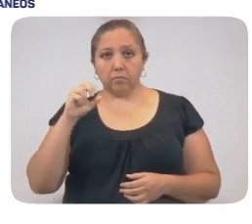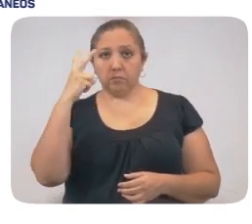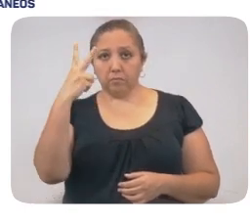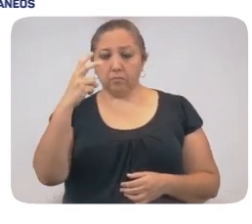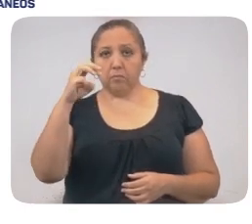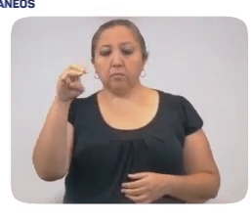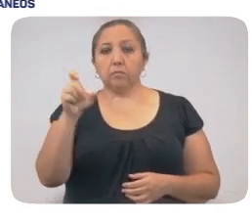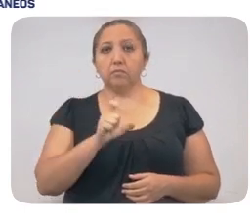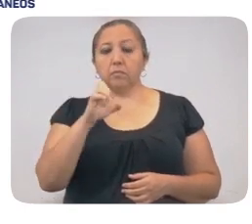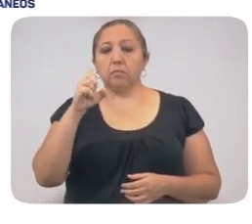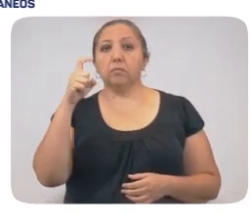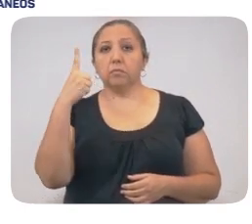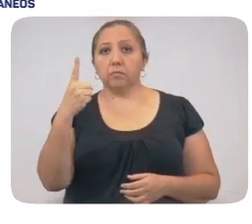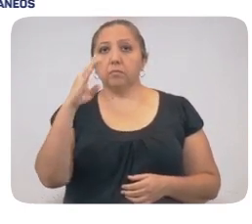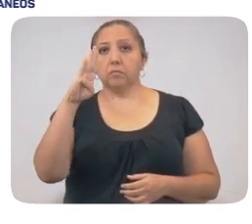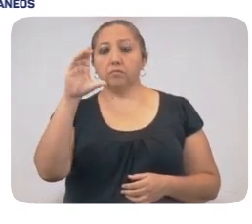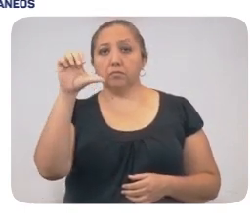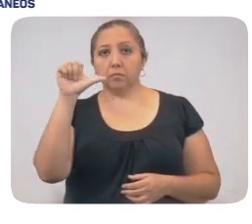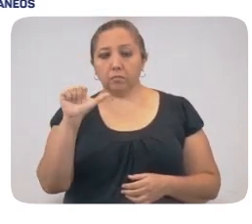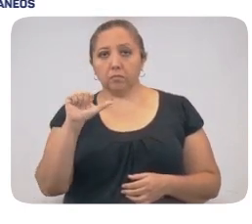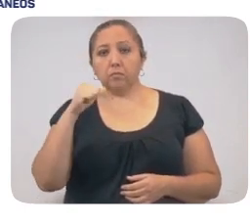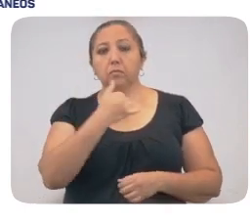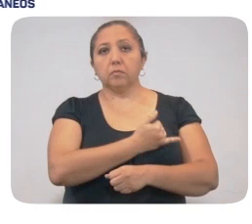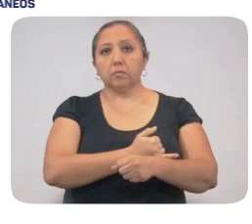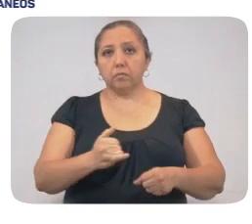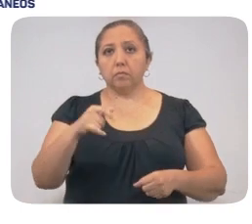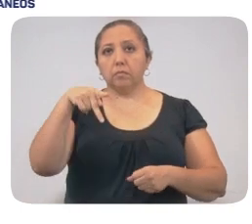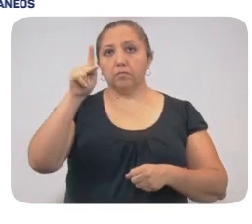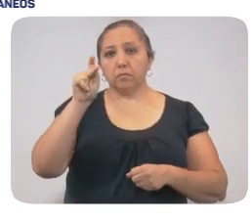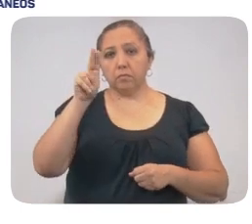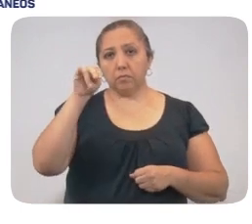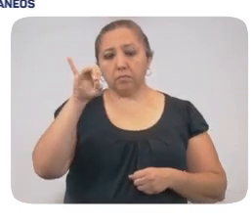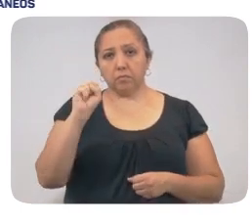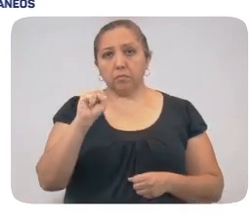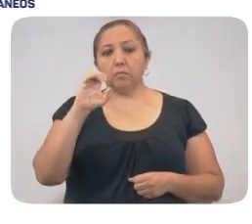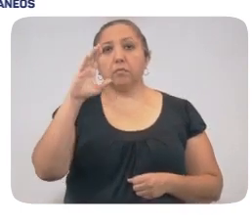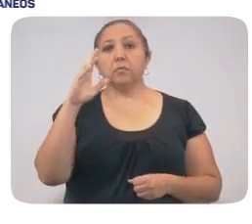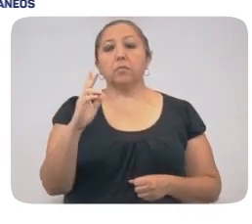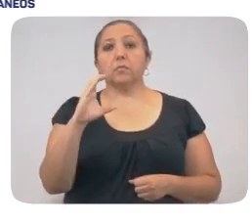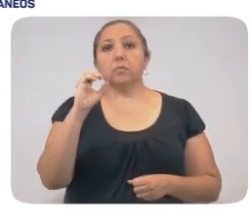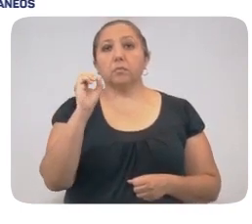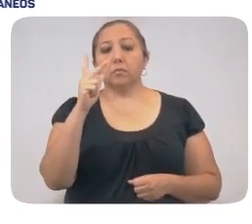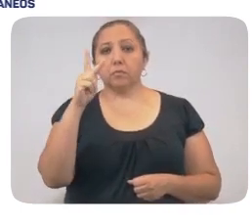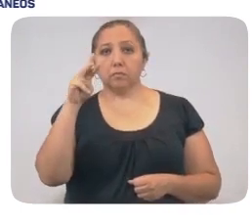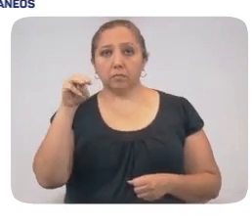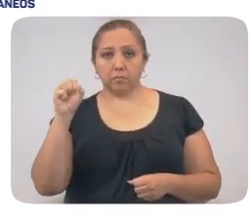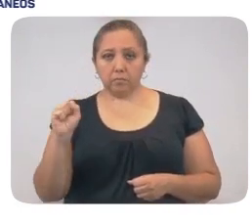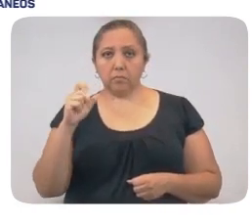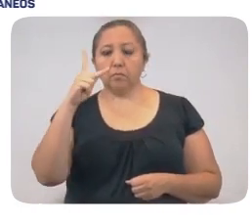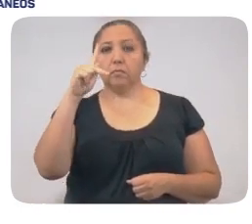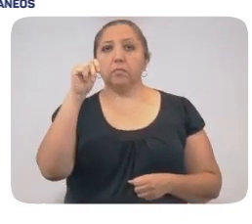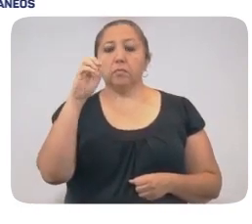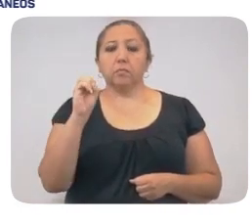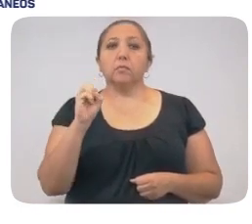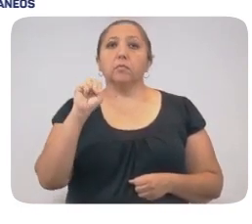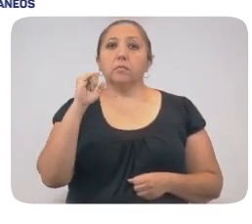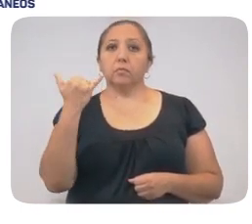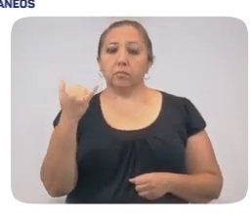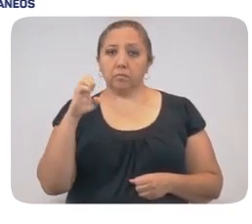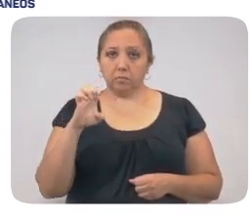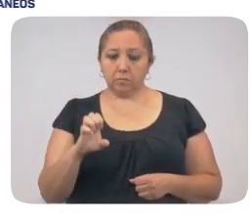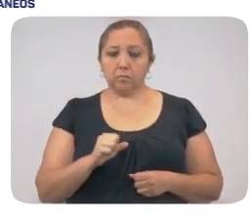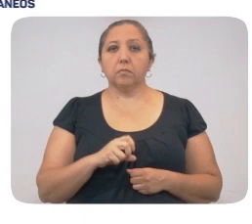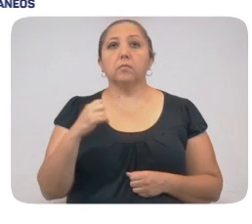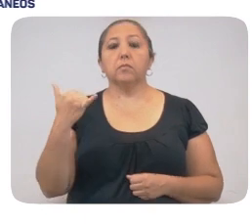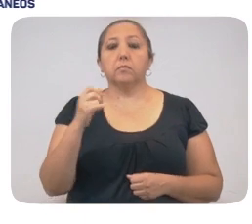Vale, ichilisotzibel behlak tsaik ohelbil, uch, 9 jumpelel kimil. Juntukolel, 69 haboti, signalite